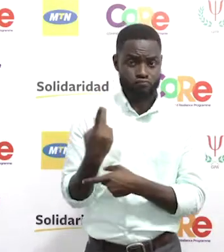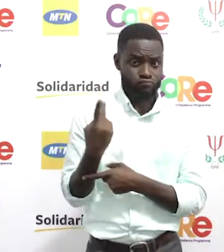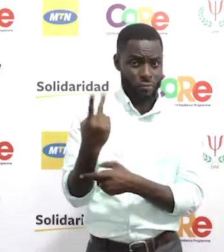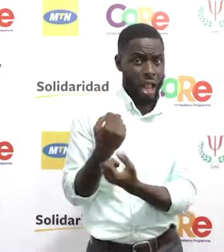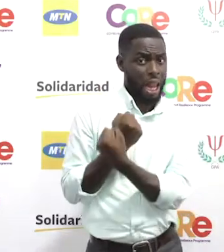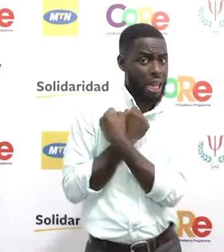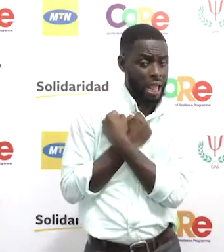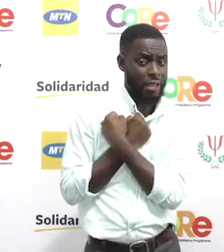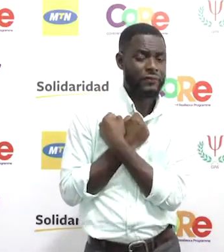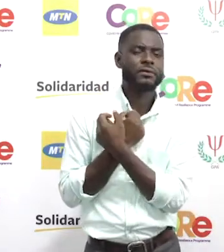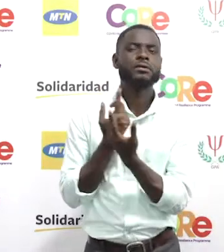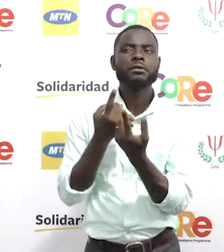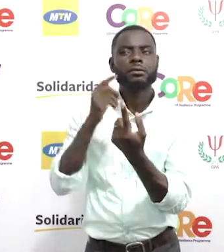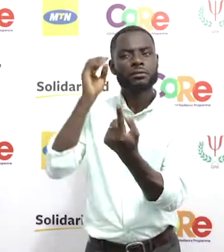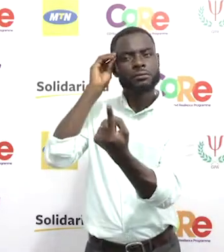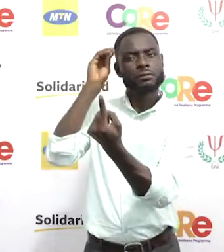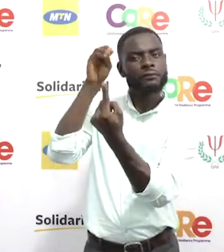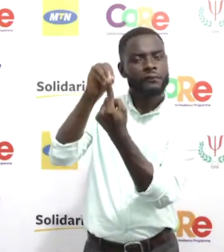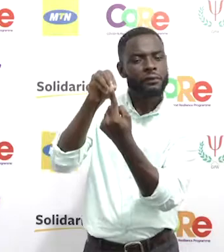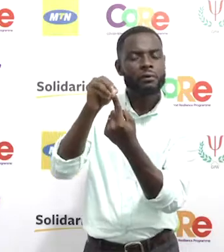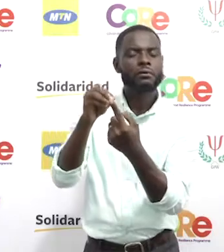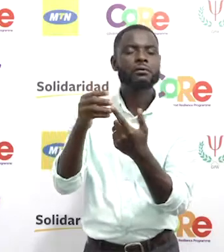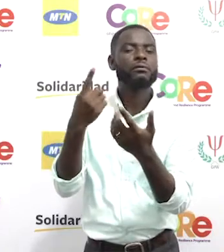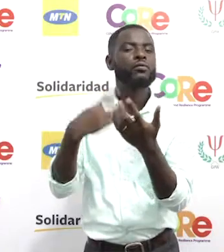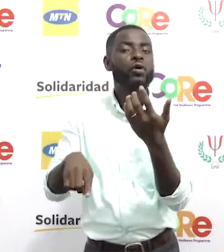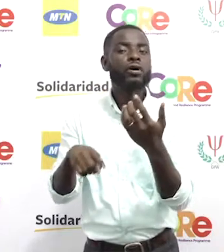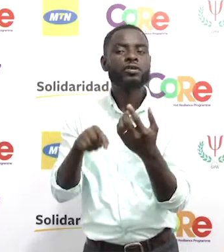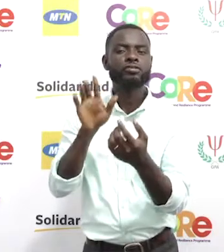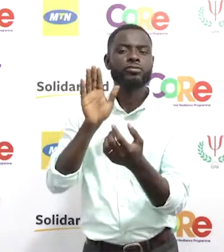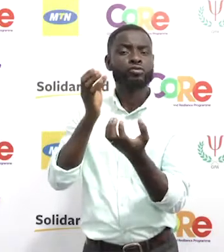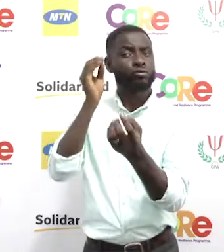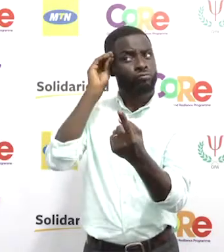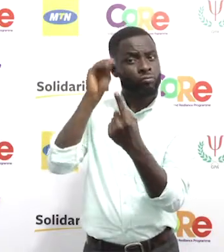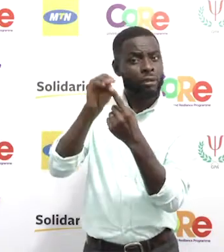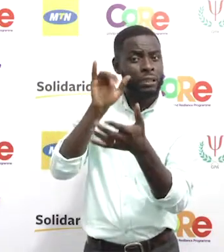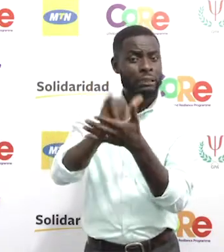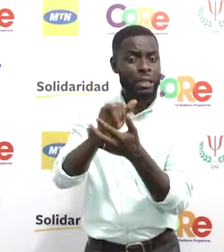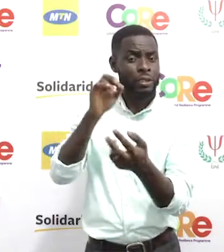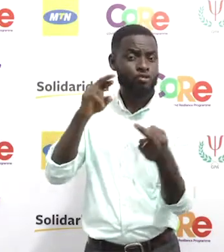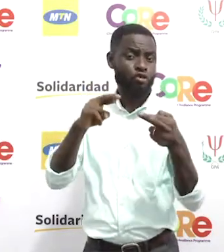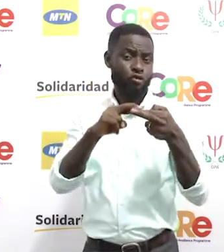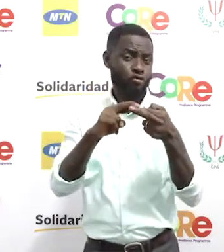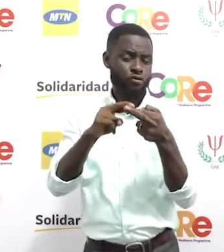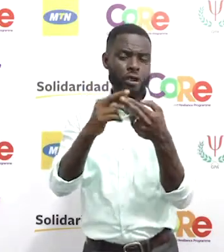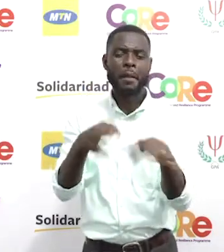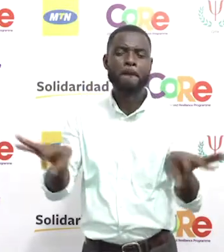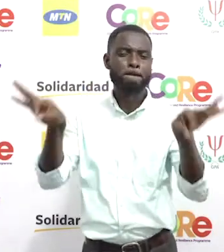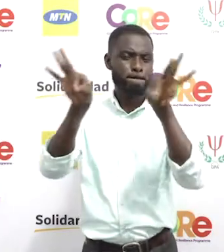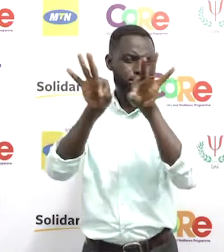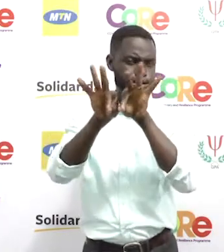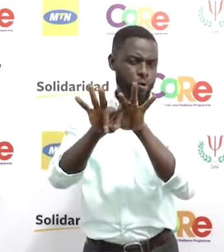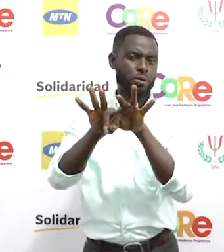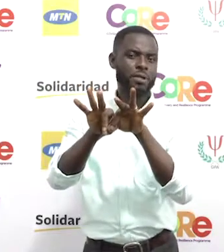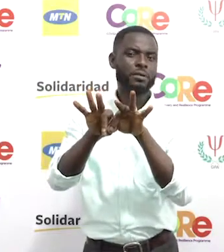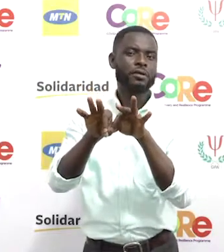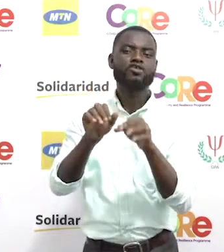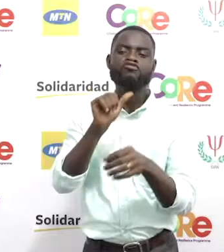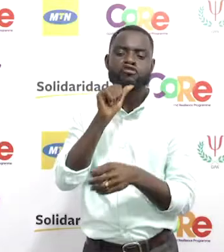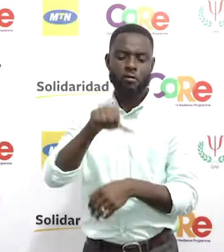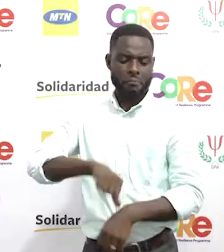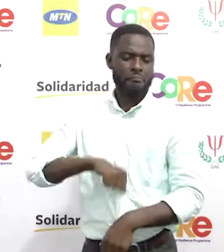Nye otiji, Na nyo bo ba fe sanfle. Shije he no